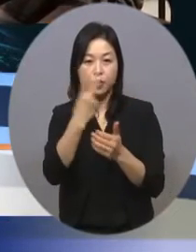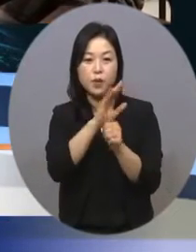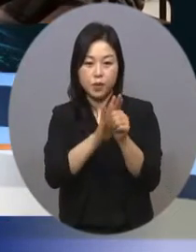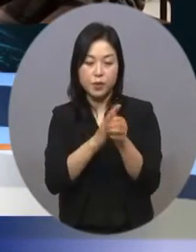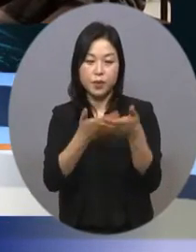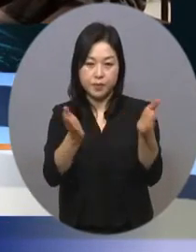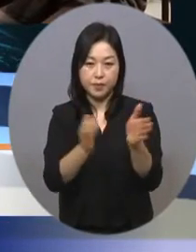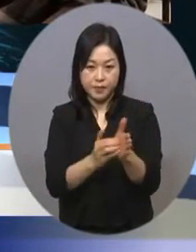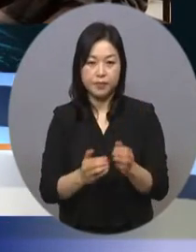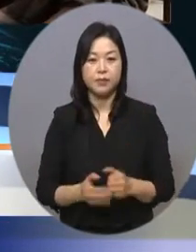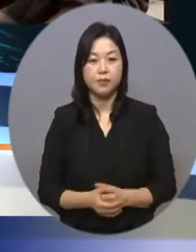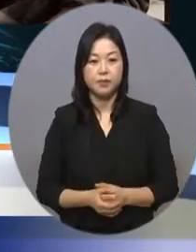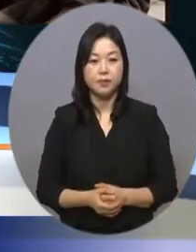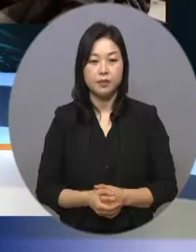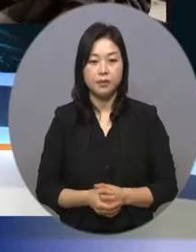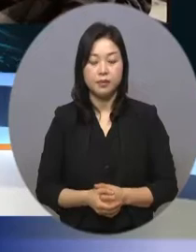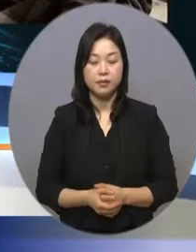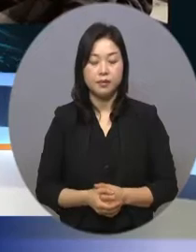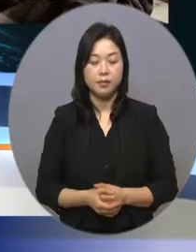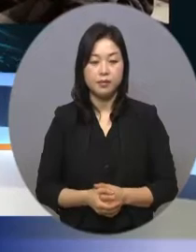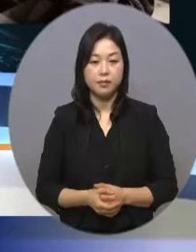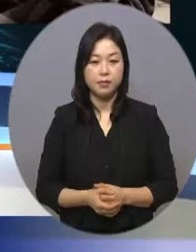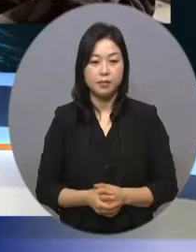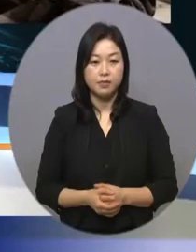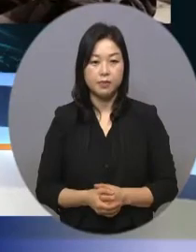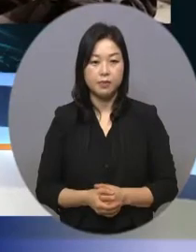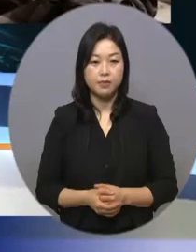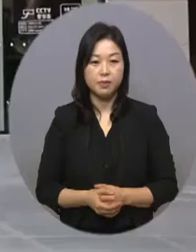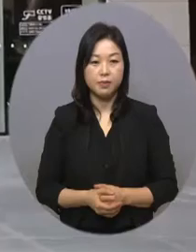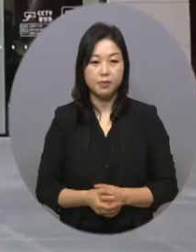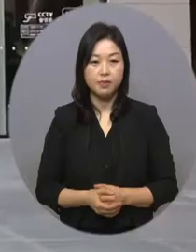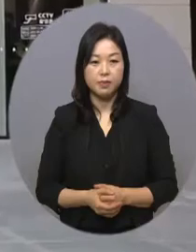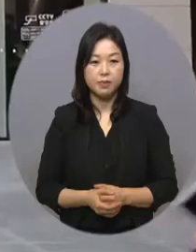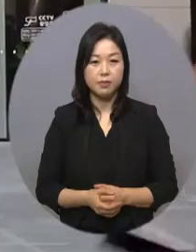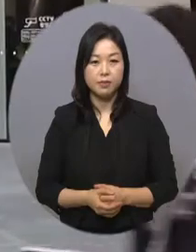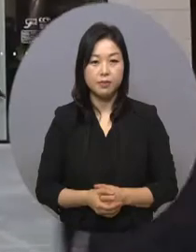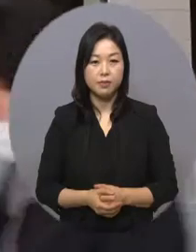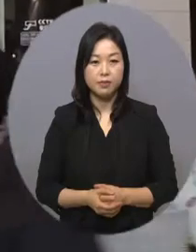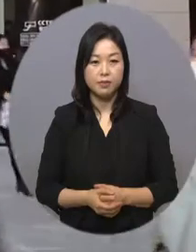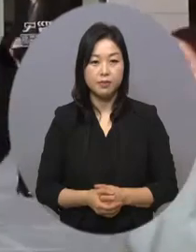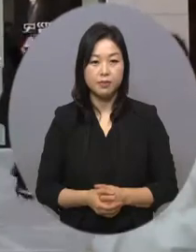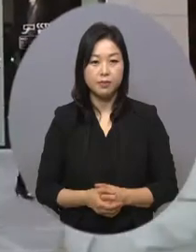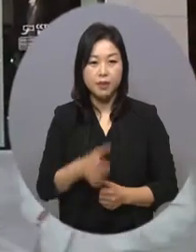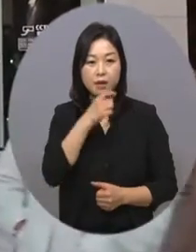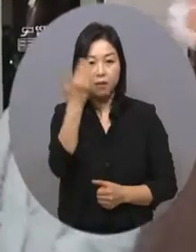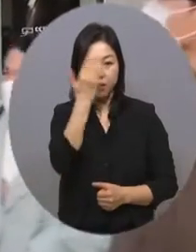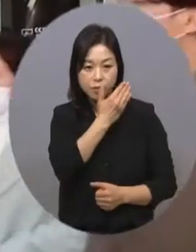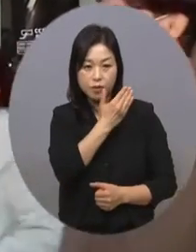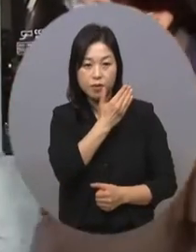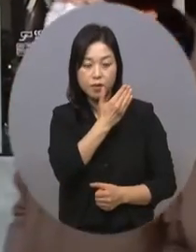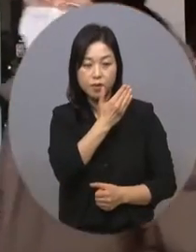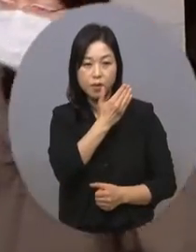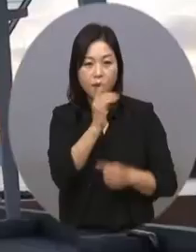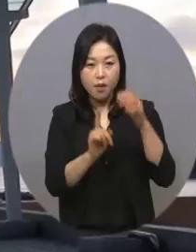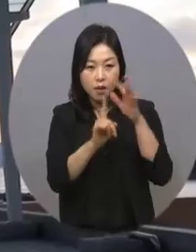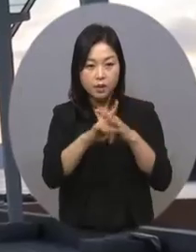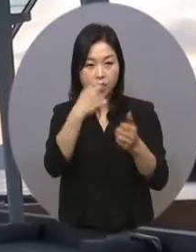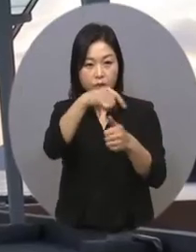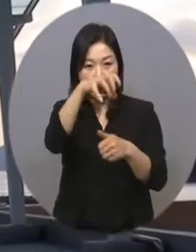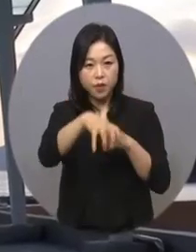위로가 됐다고 하는데요. 보도에 이영춘 기자입니다. 여수 영재교육원 예술